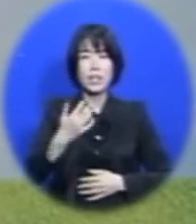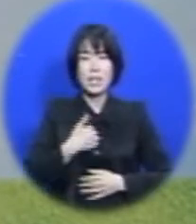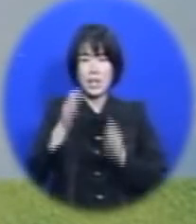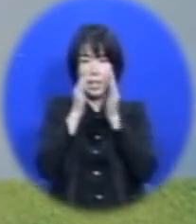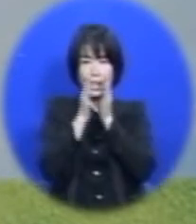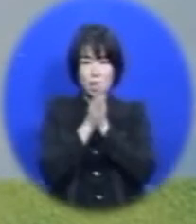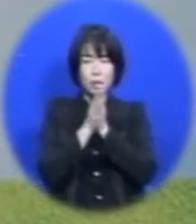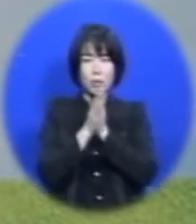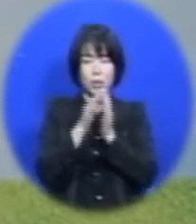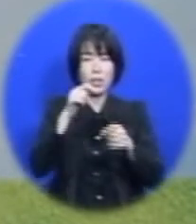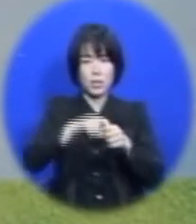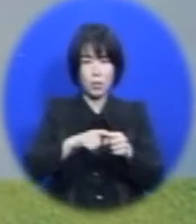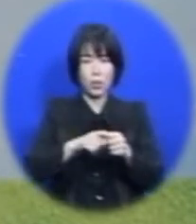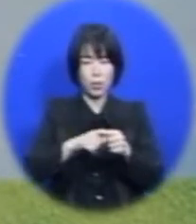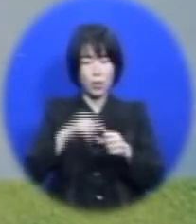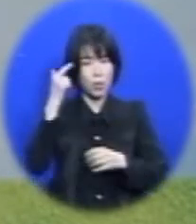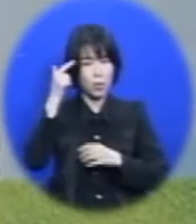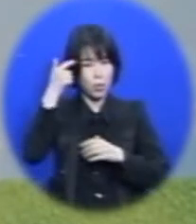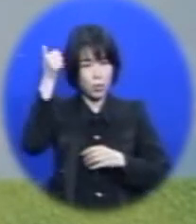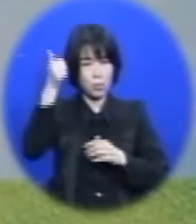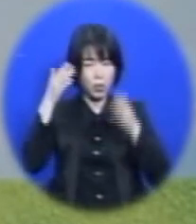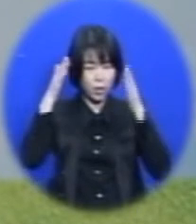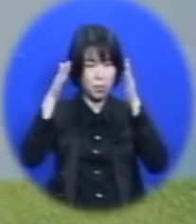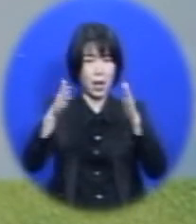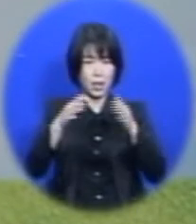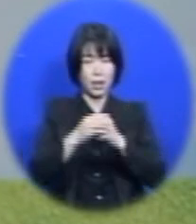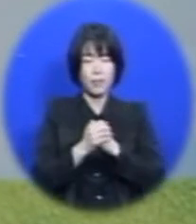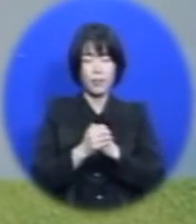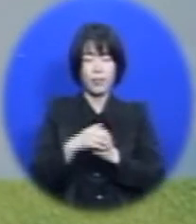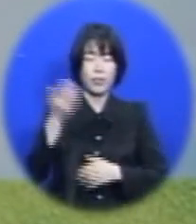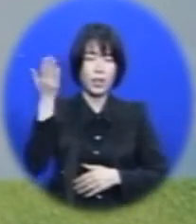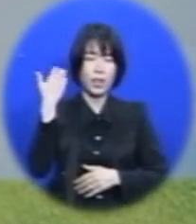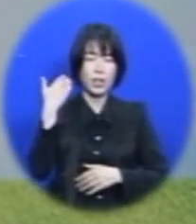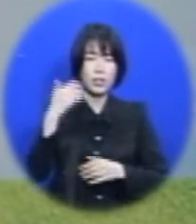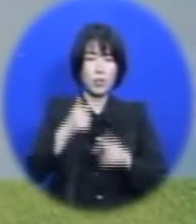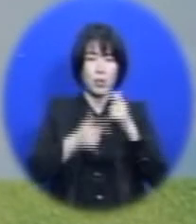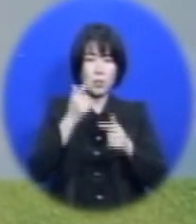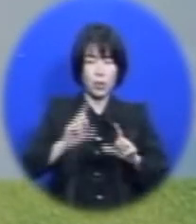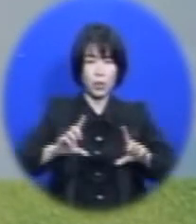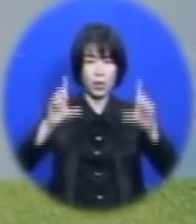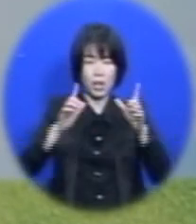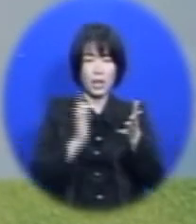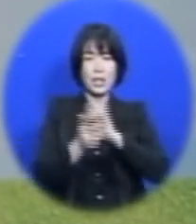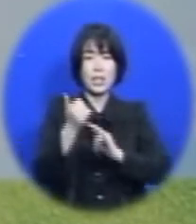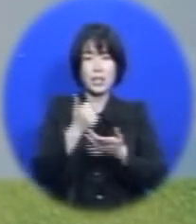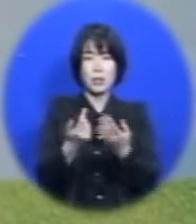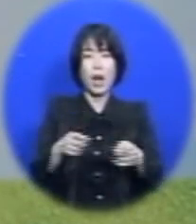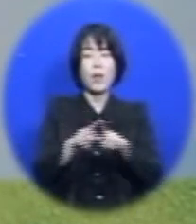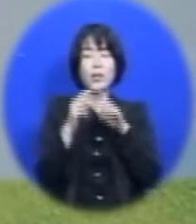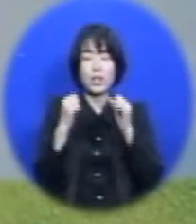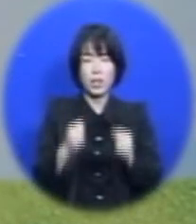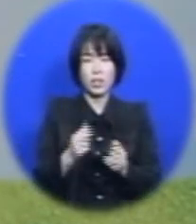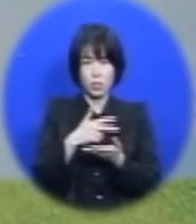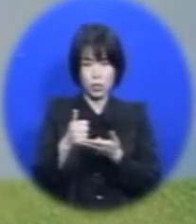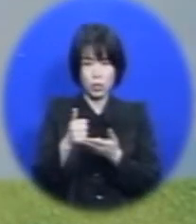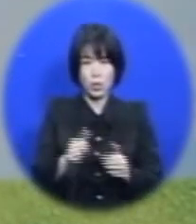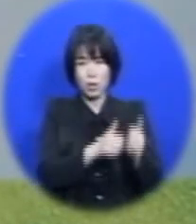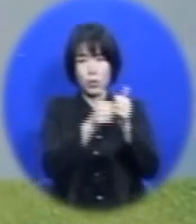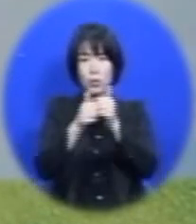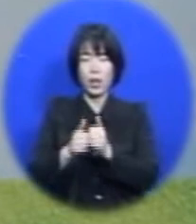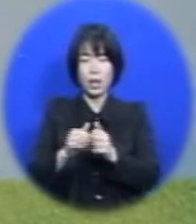목회를 해온 방향입니다. 그런데 지난 목요일에 예수님, 함께 계시는 주님, 주님과 동행하는